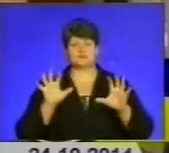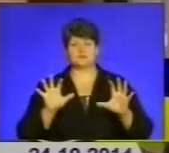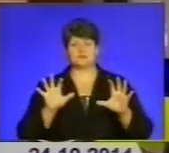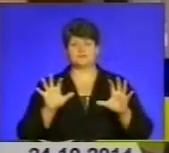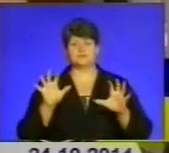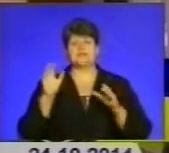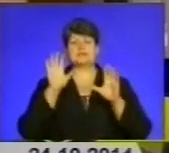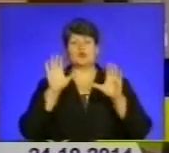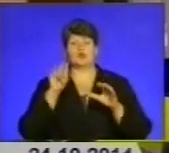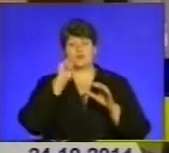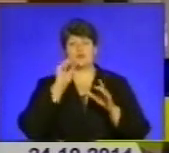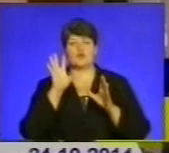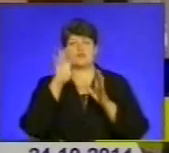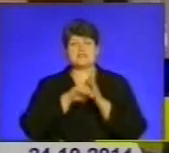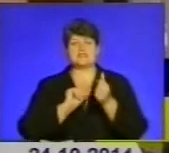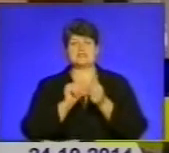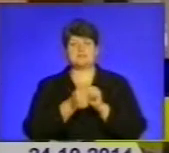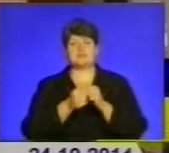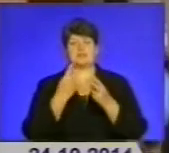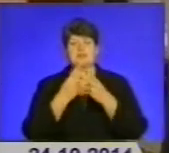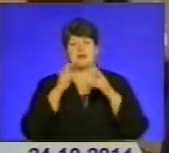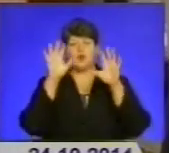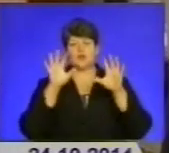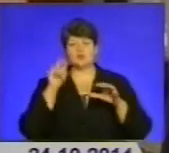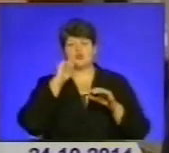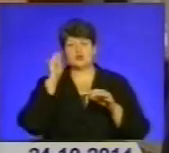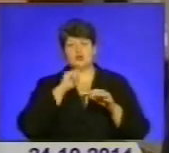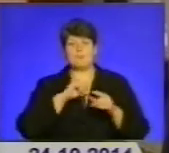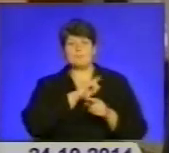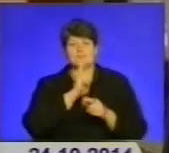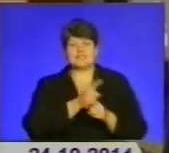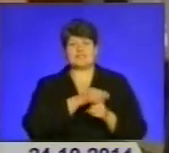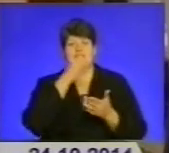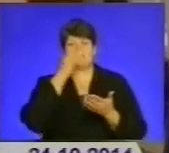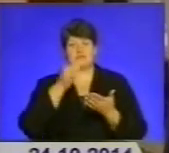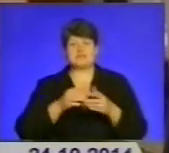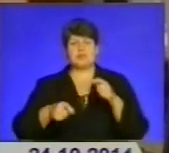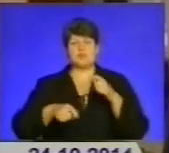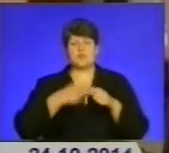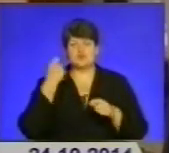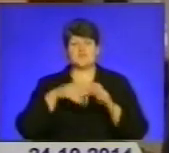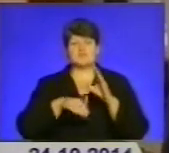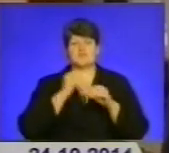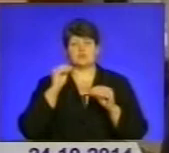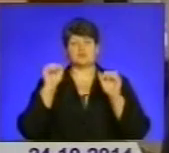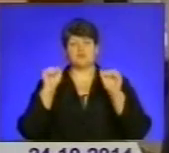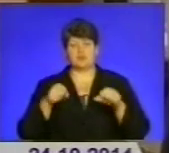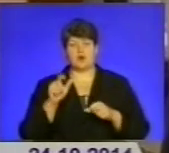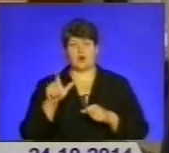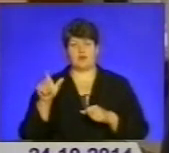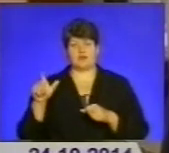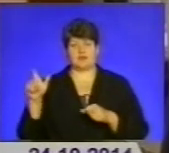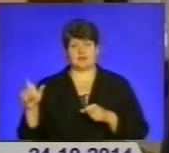України про внесення змін до Кримінального кодексу України щодо посилення відповідальності за порушення виборчих прав громадян.